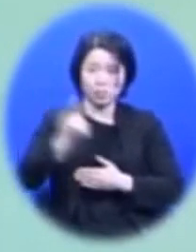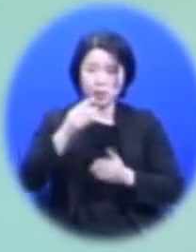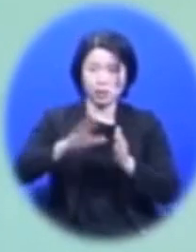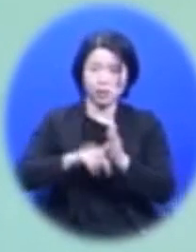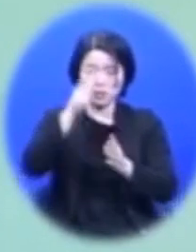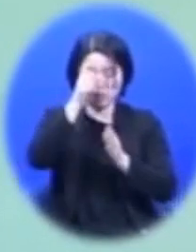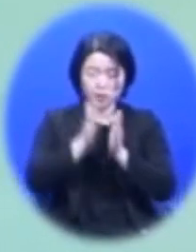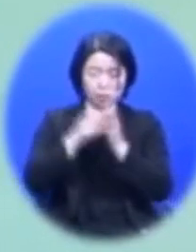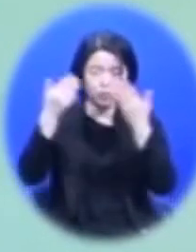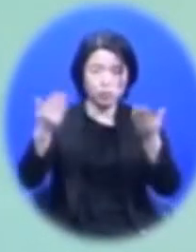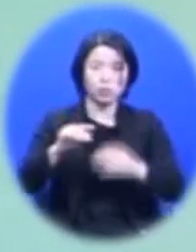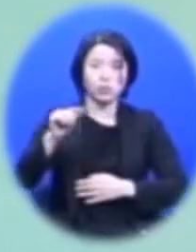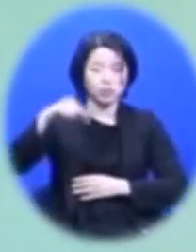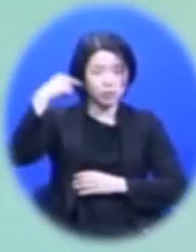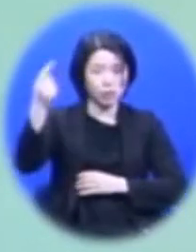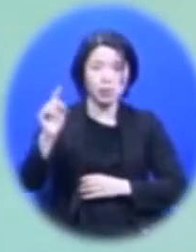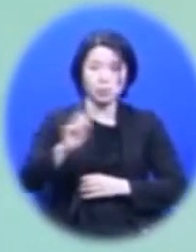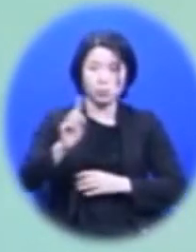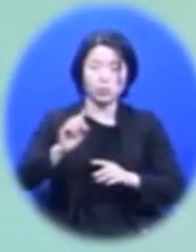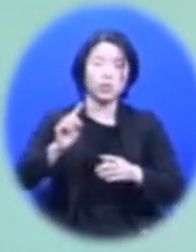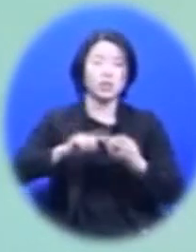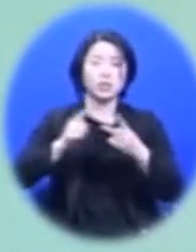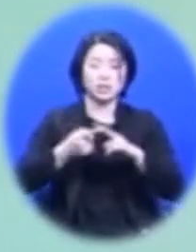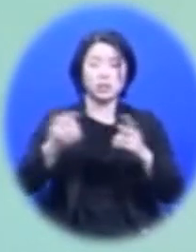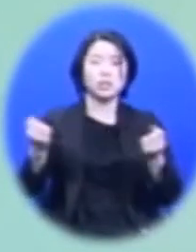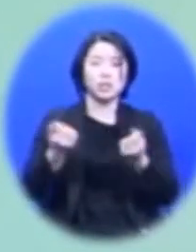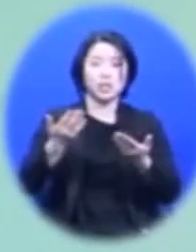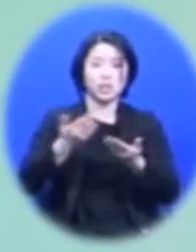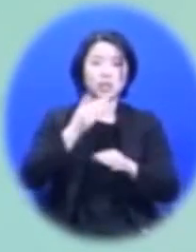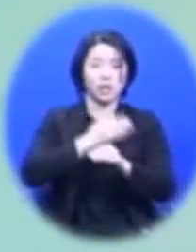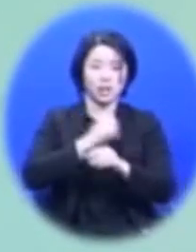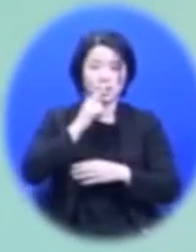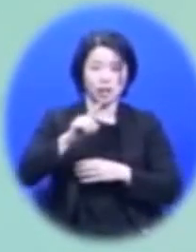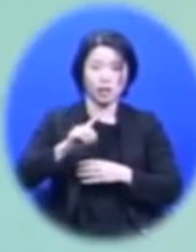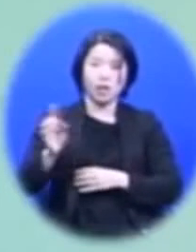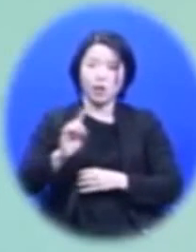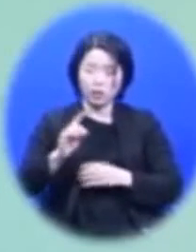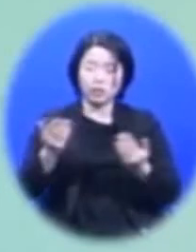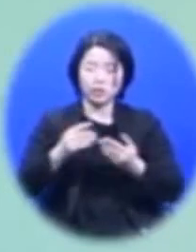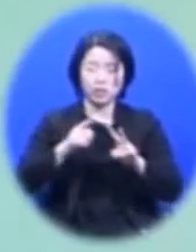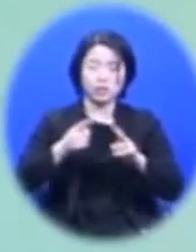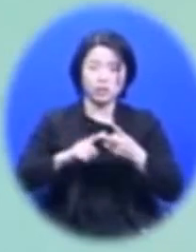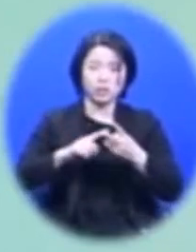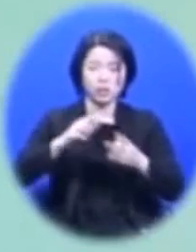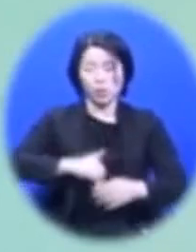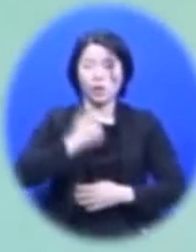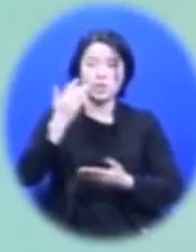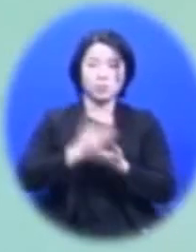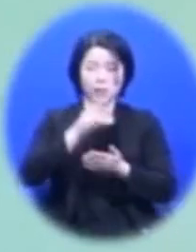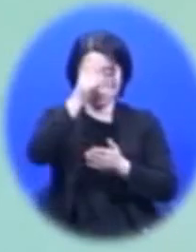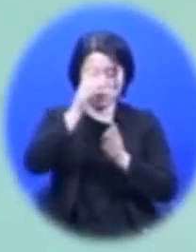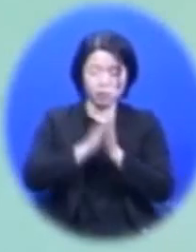그 다음에 무엇이든지 하리라. 어떤 일이 있어도 화내지 말고 기도하자.